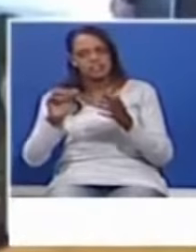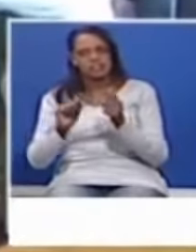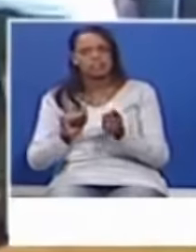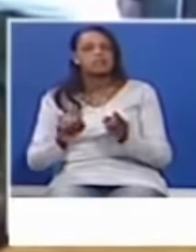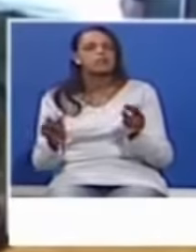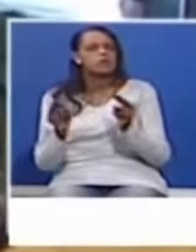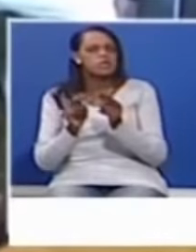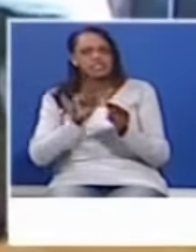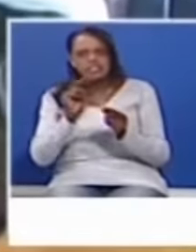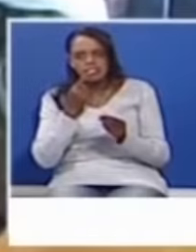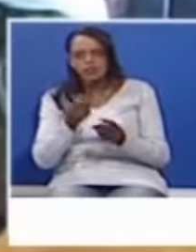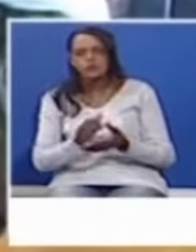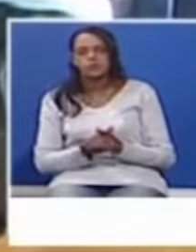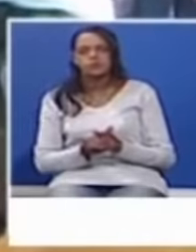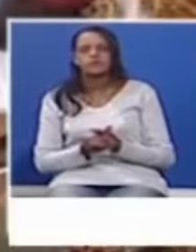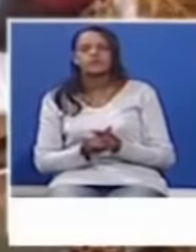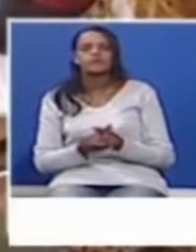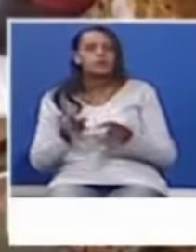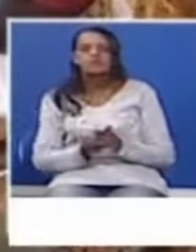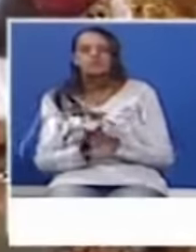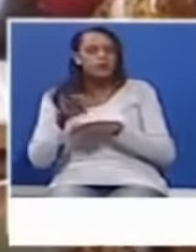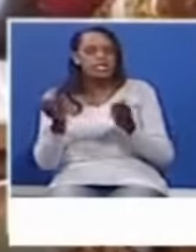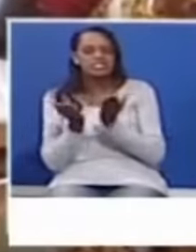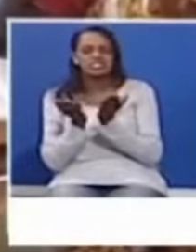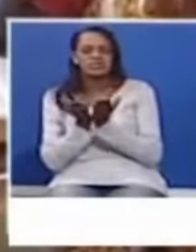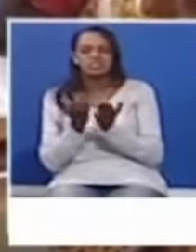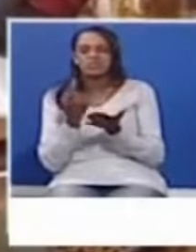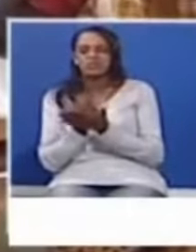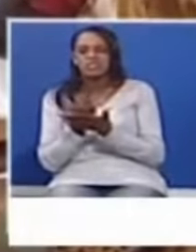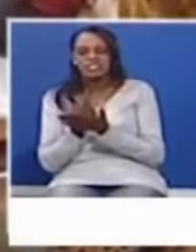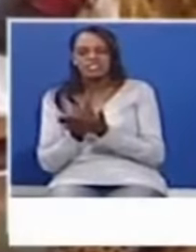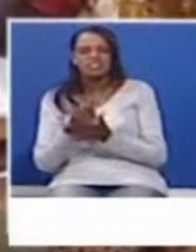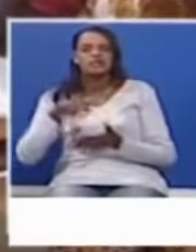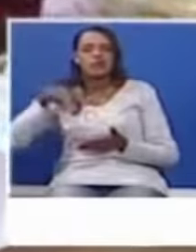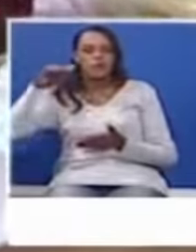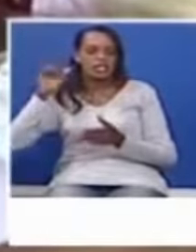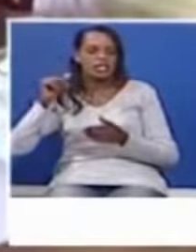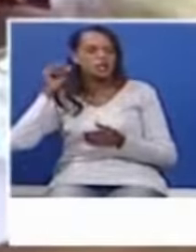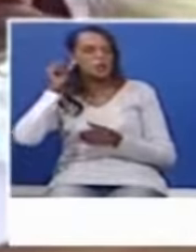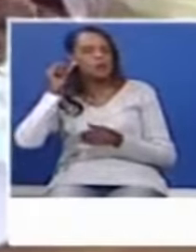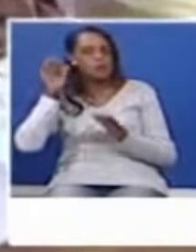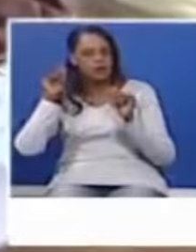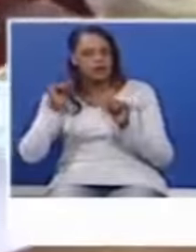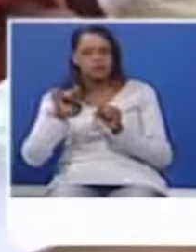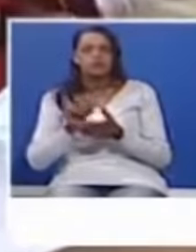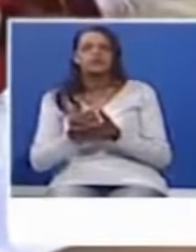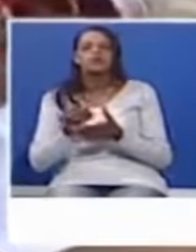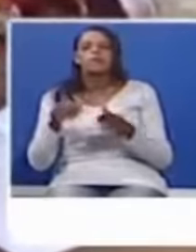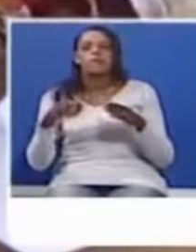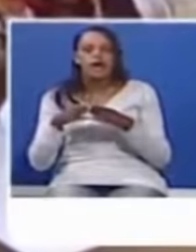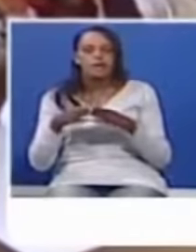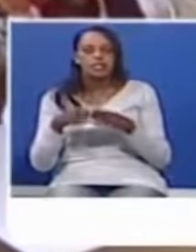ከም ዘኽኣለና ረድዮም ምቁራፅ ትምህርቲ ካብቶም ቀንዲ ዓንቀፅቲ ምዕባለ ጓል ኣንስተይቲ ምዃኑ ዝሓበረ ኣተስመሮም